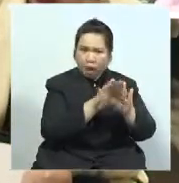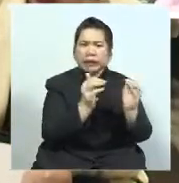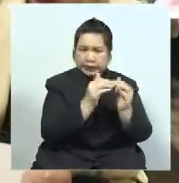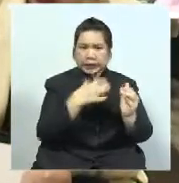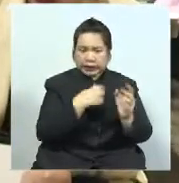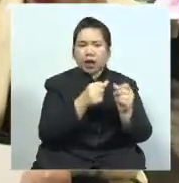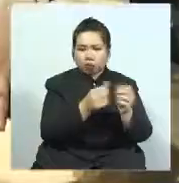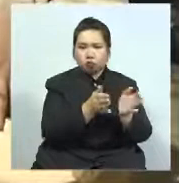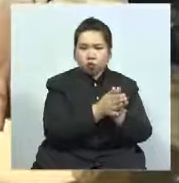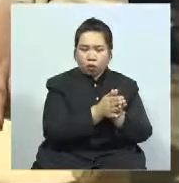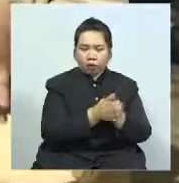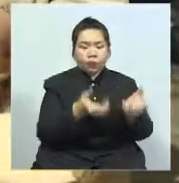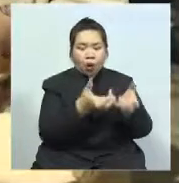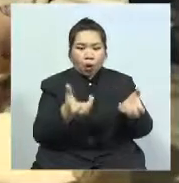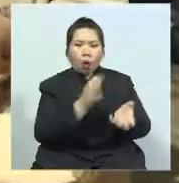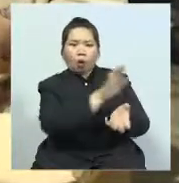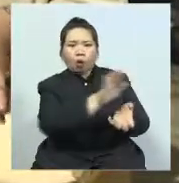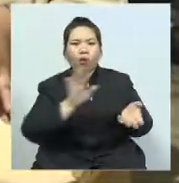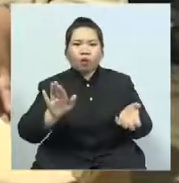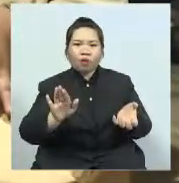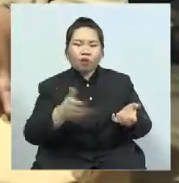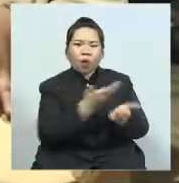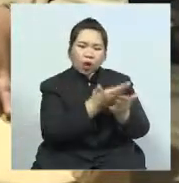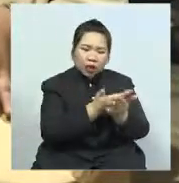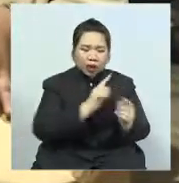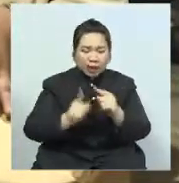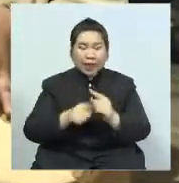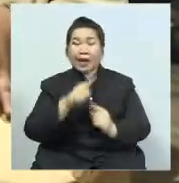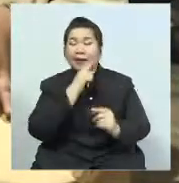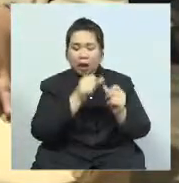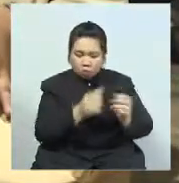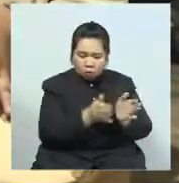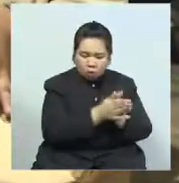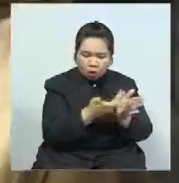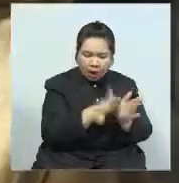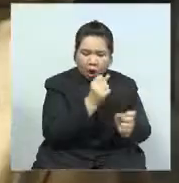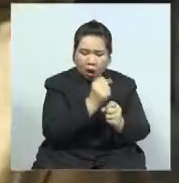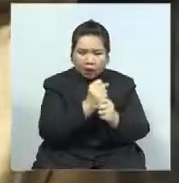กันรวมถึงทรัพย์สินที่ทั้งสองฝ่ายเนี่ยสร้างมาด้วยกันหลังจากใช้ชีวิต